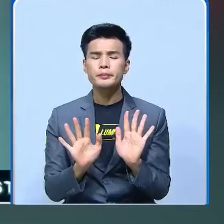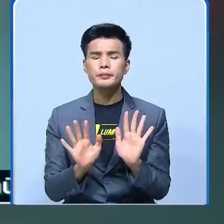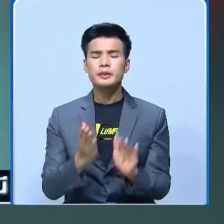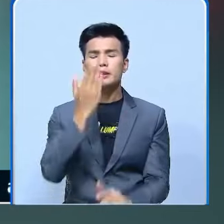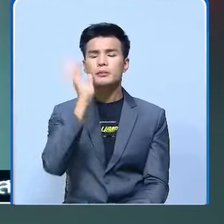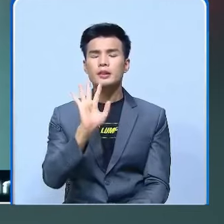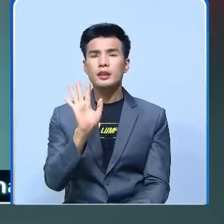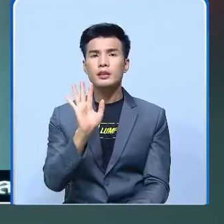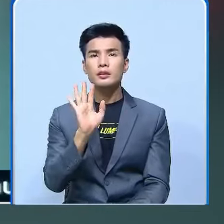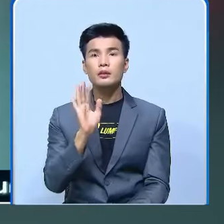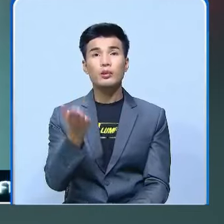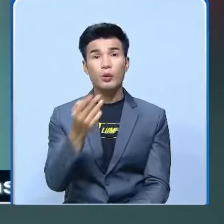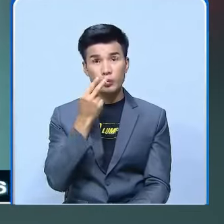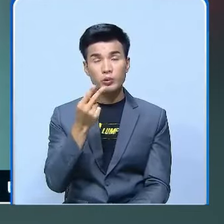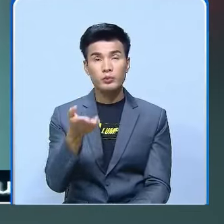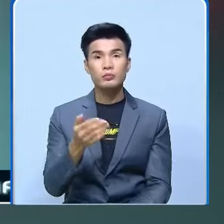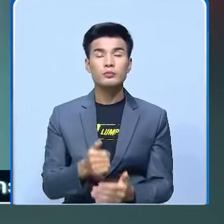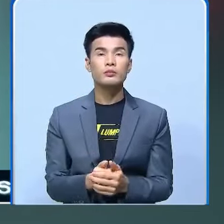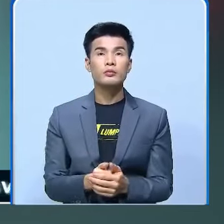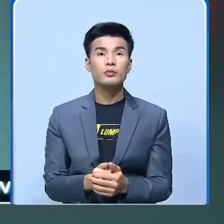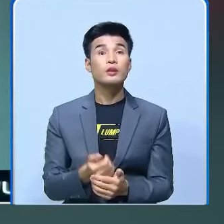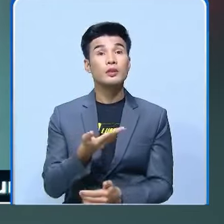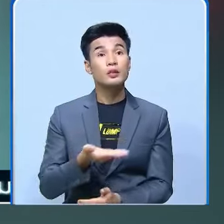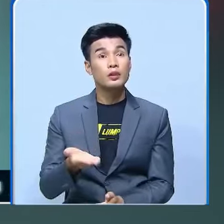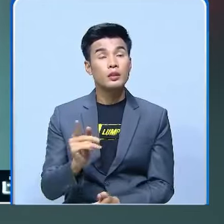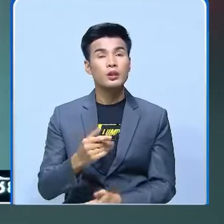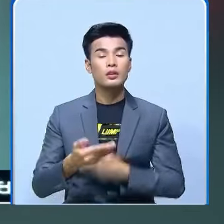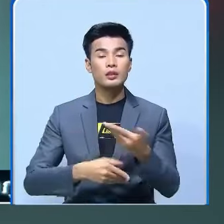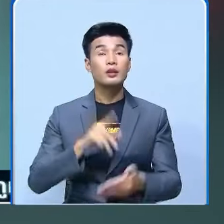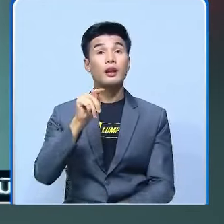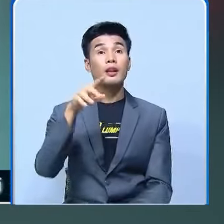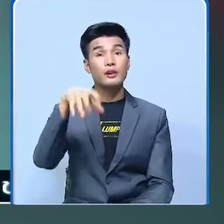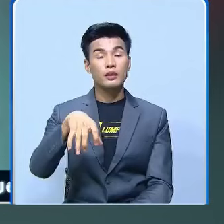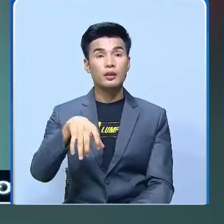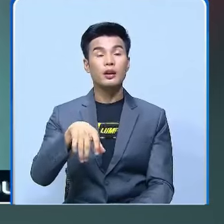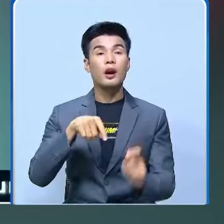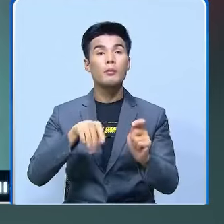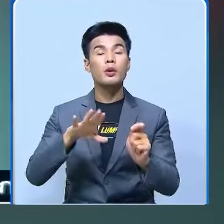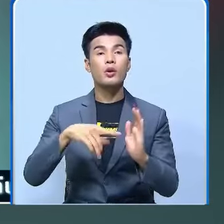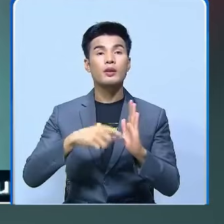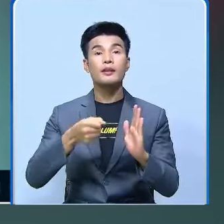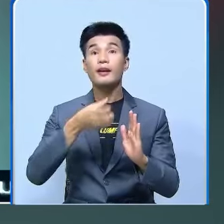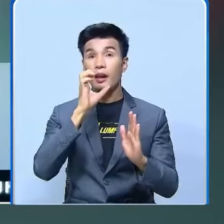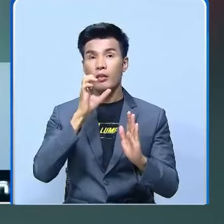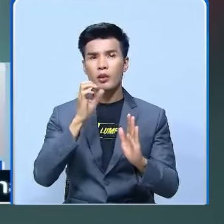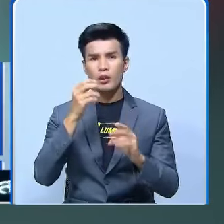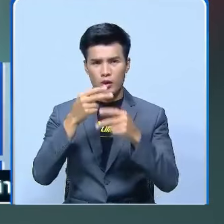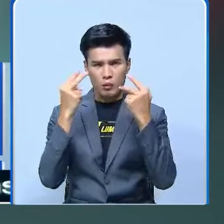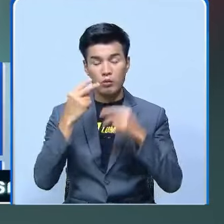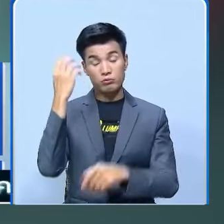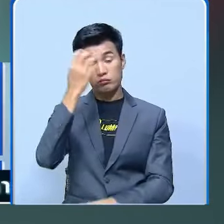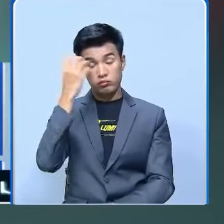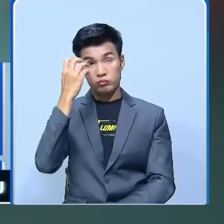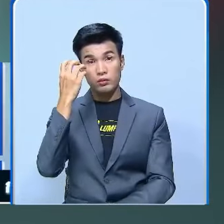เอ้าไหนลองขอดูรายละเอียดหน่อย นี่คุณผู้ชมเหตุการณ์นี้เกิดขึ้นที่ตลาดวังสมบูรณ์อำเภอวังสมบูรณ์จังหวัดสระแก้วค่ะหลังขโมยขี้เมา